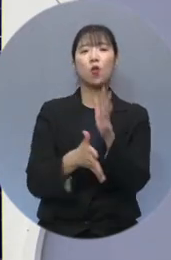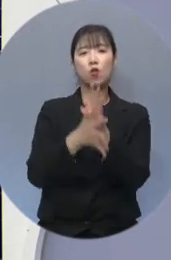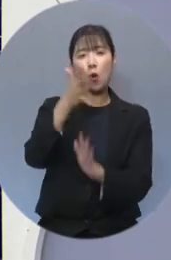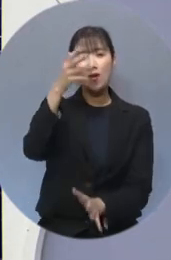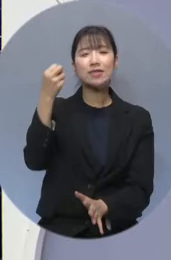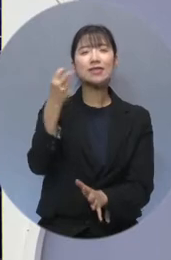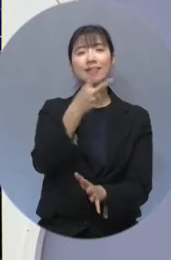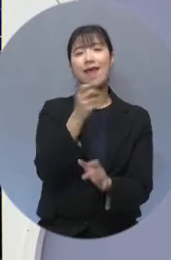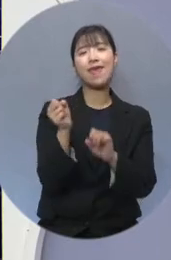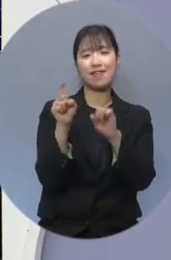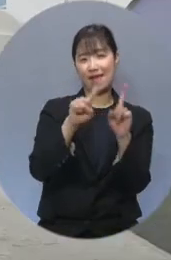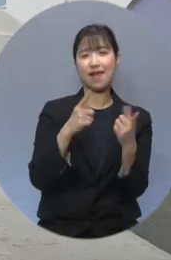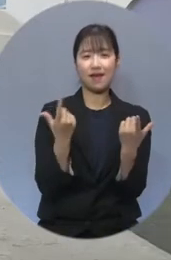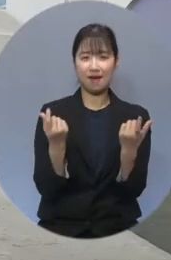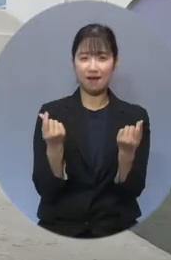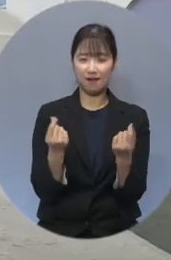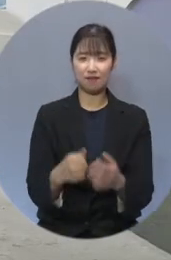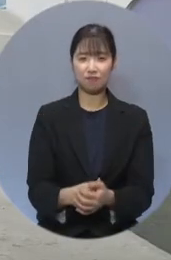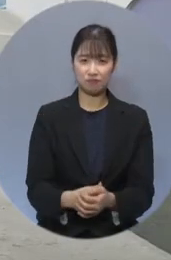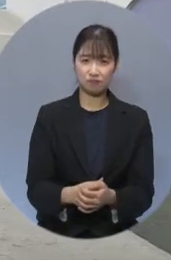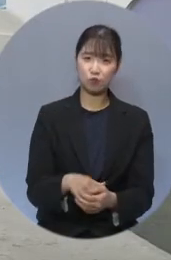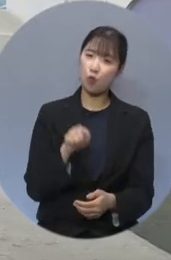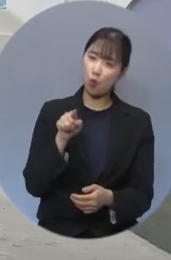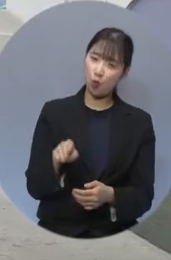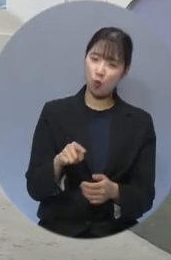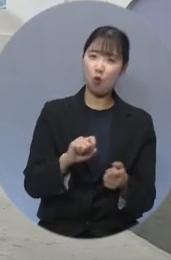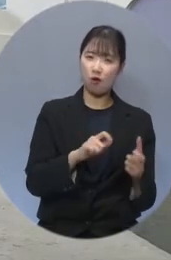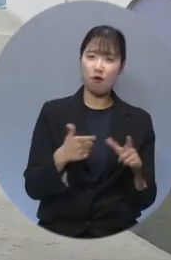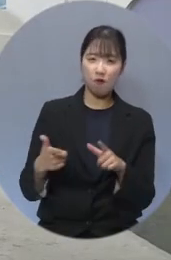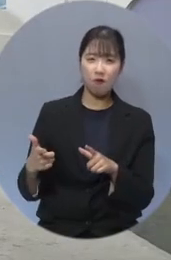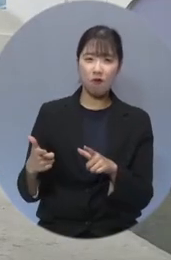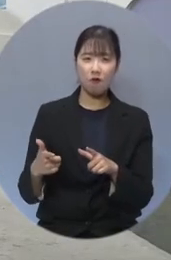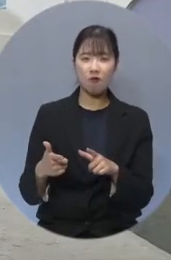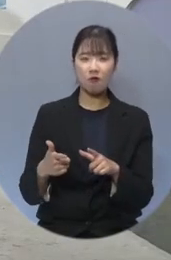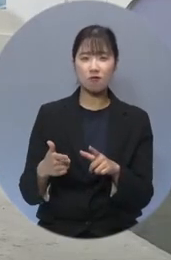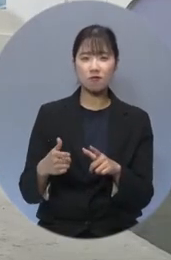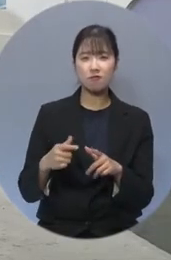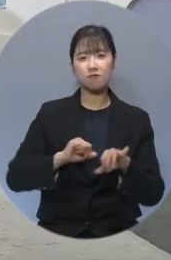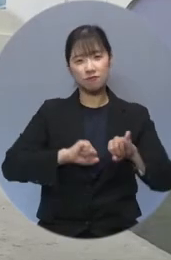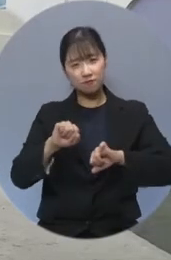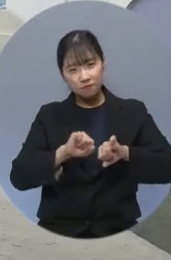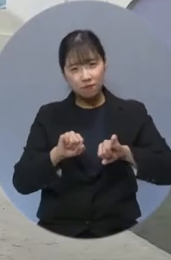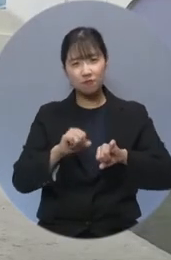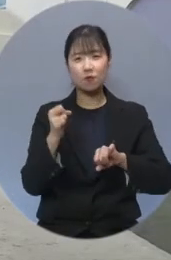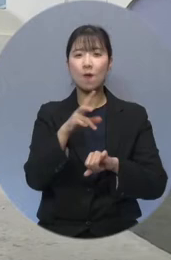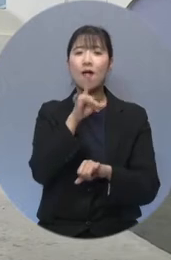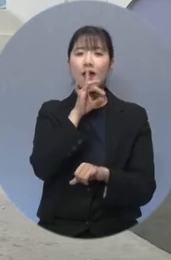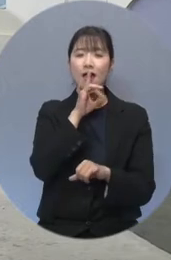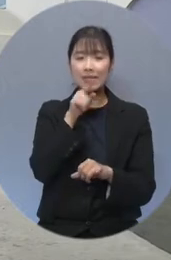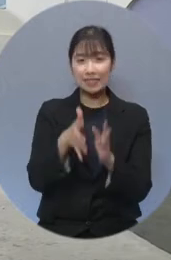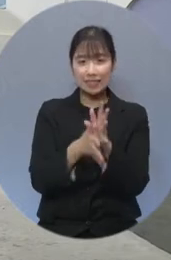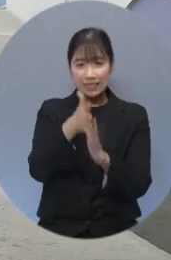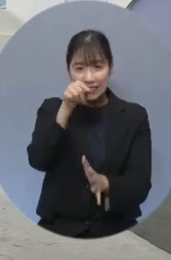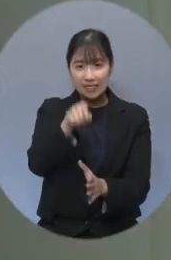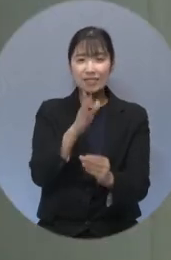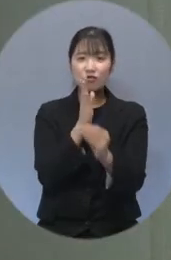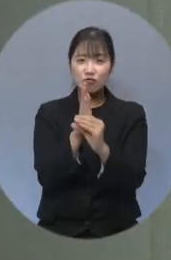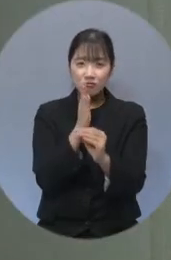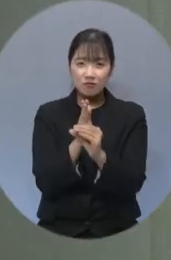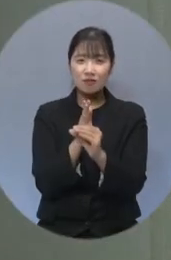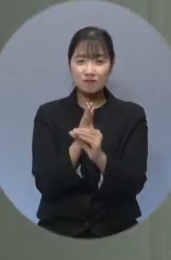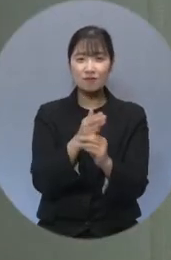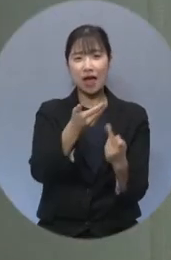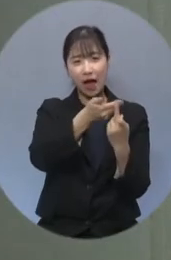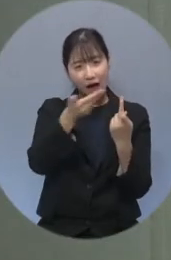결부가 되어 있습니다. 네. 아, 그렇게 여러 가지 그 프로젝트 또 강릉시를 중심으로 한